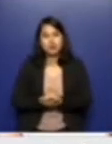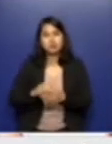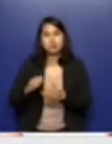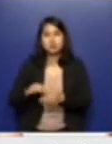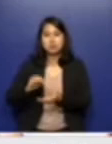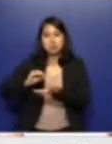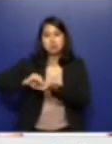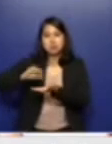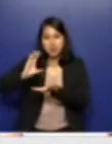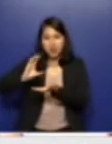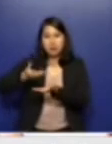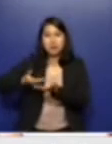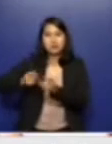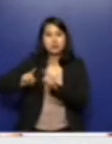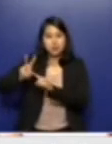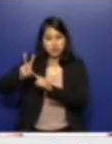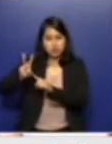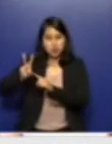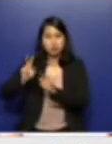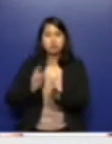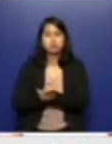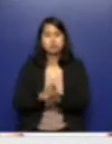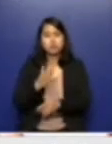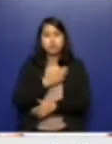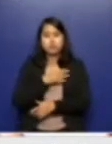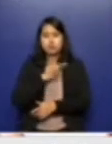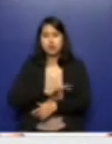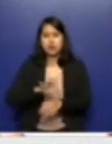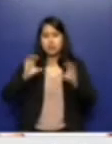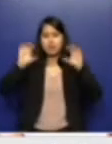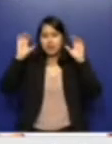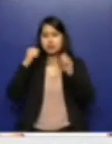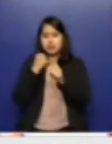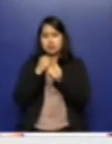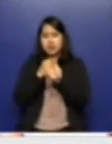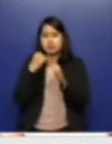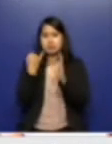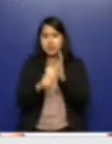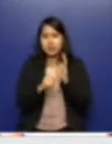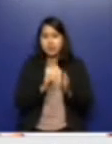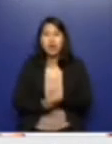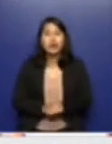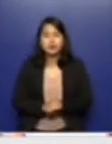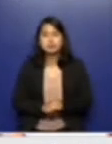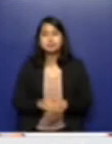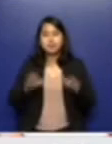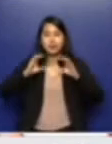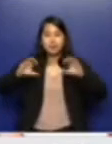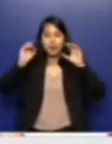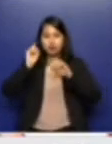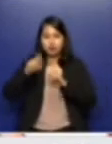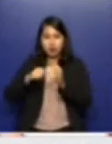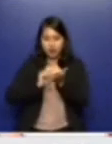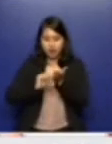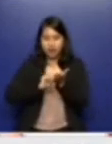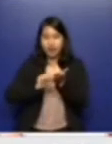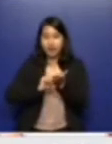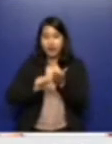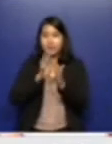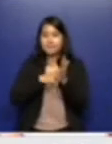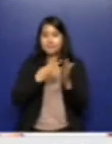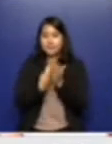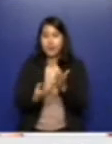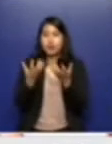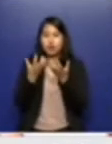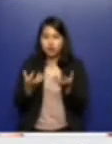ของกระทรวงนะครับผมว่ารัฐบาลทำไม่ถูกต้องนะครับในส่วนนี้รัฐบาลควรจะปรับงบการจัดซื้ออาวุธ